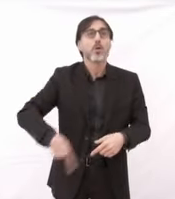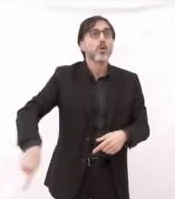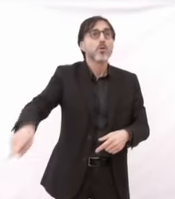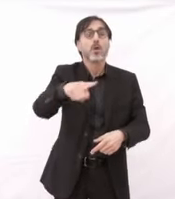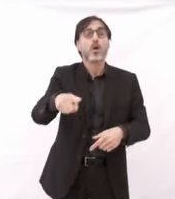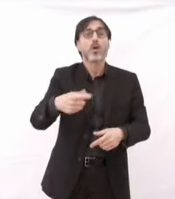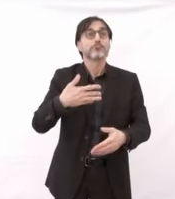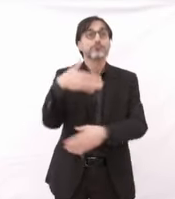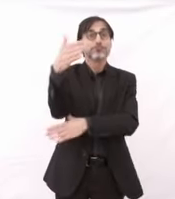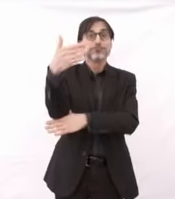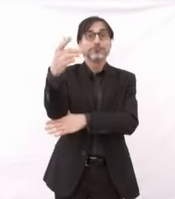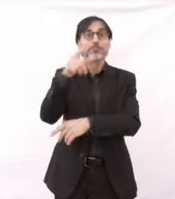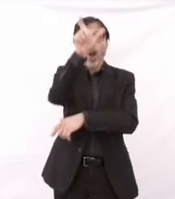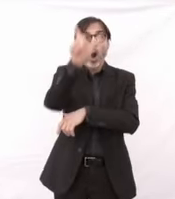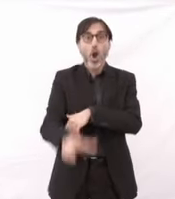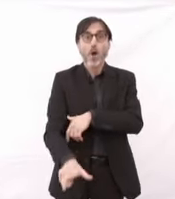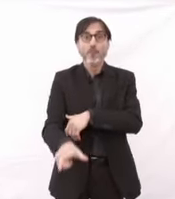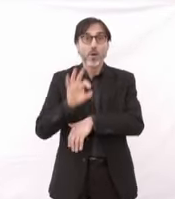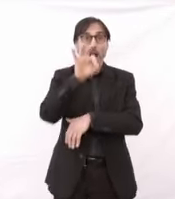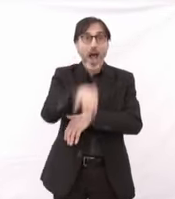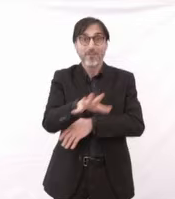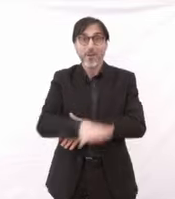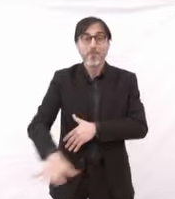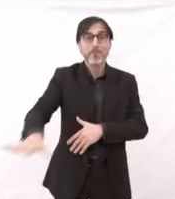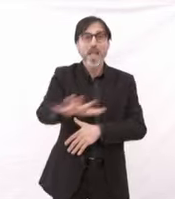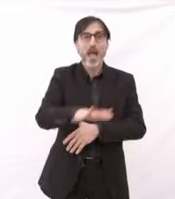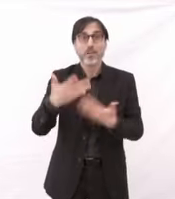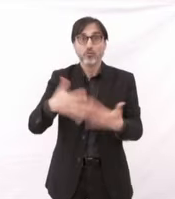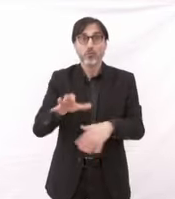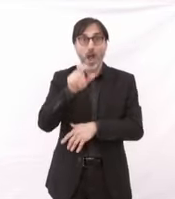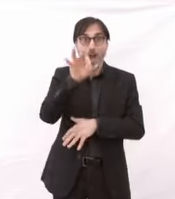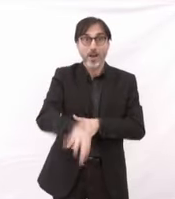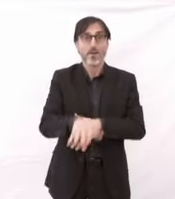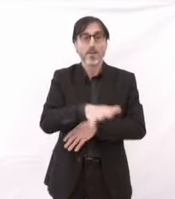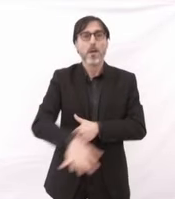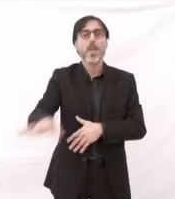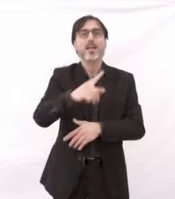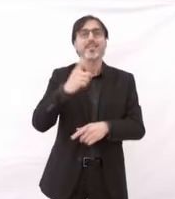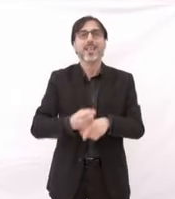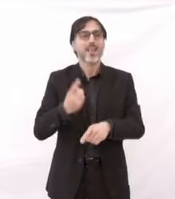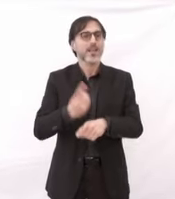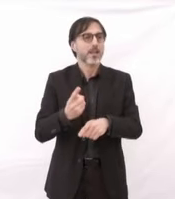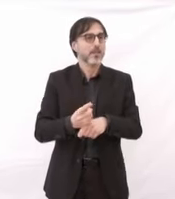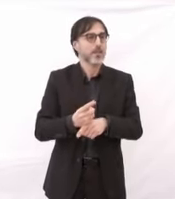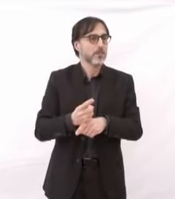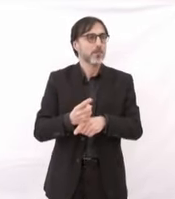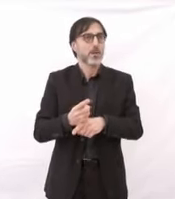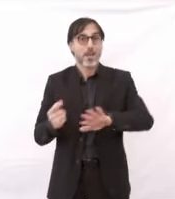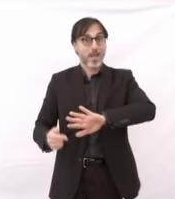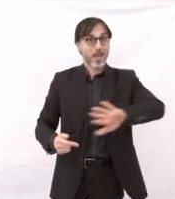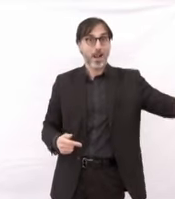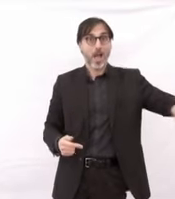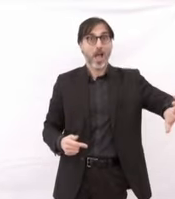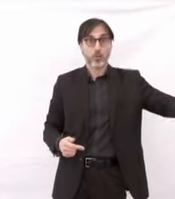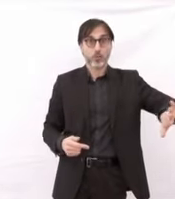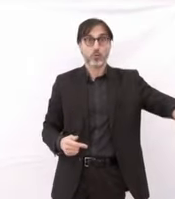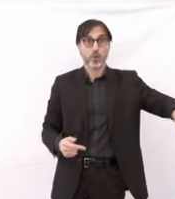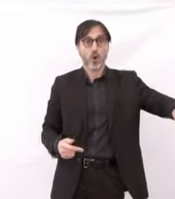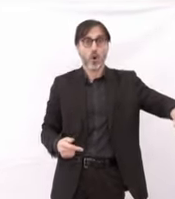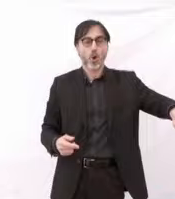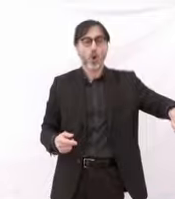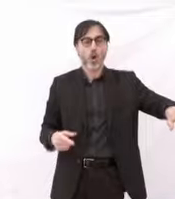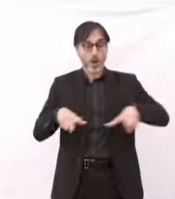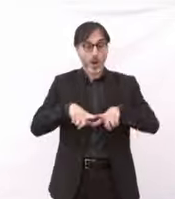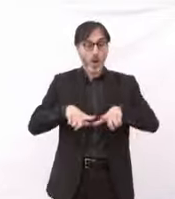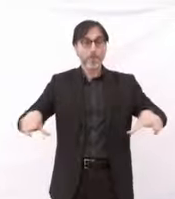ai gonfaloni che stanno entrando in piazza o che sono già in piazza di porsi da questo lato, quindi